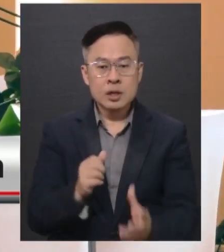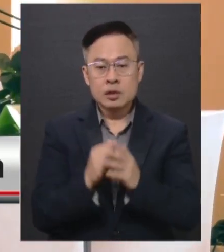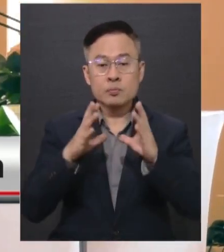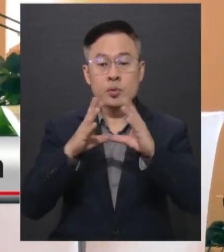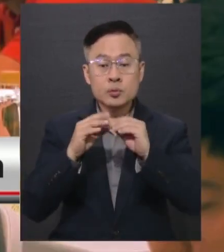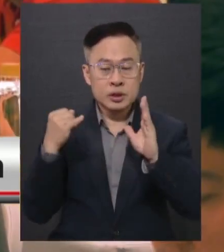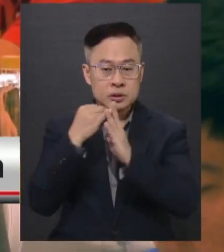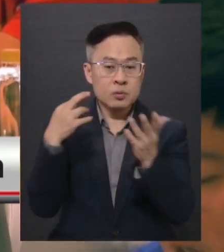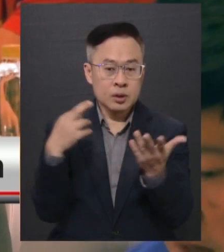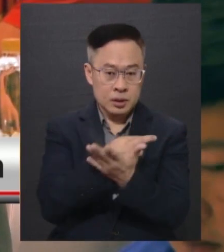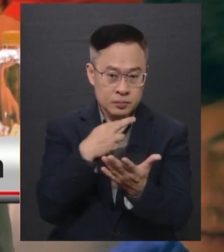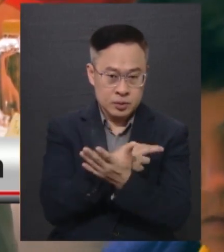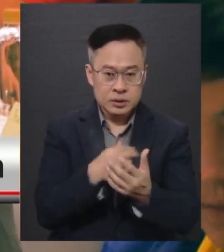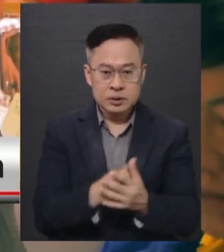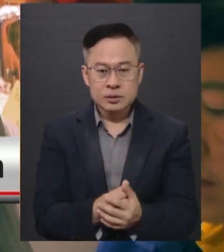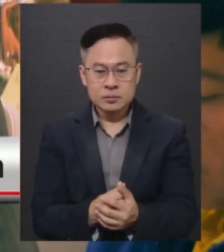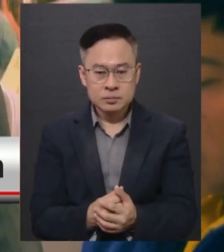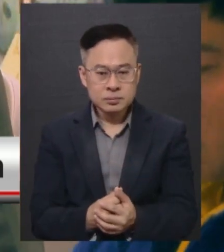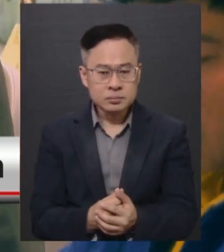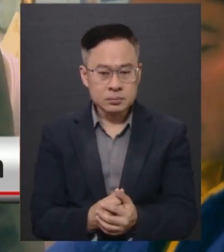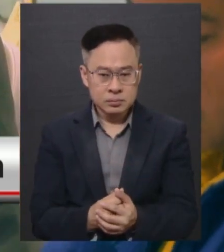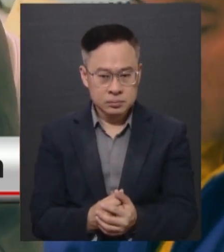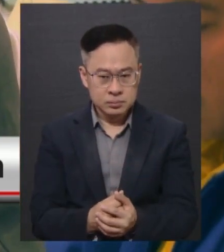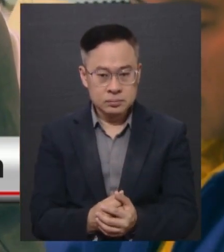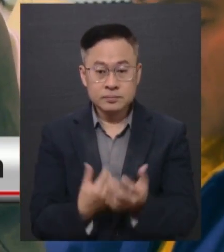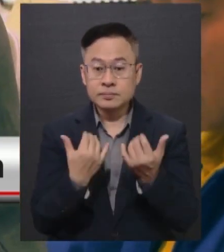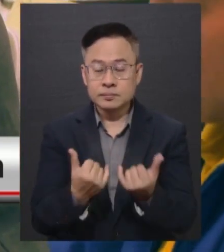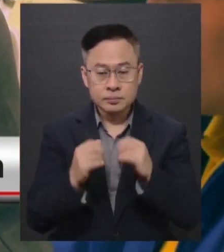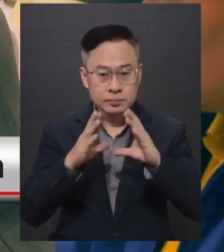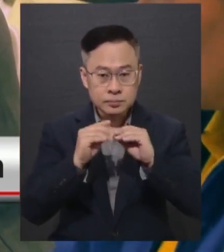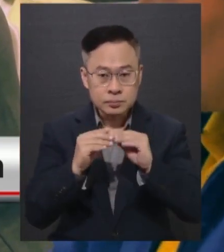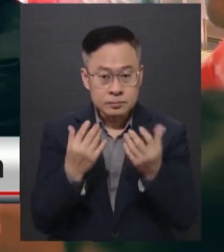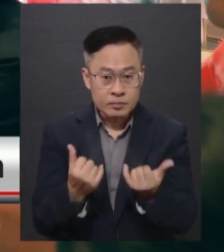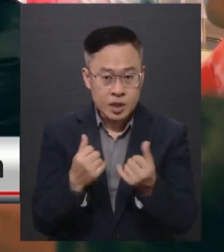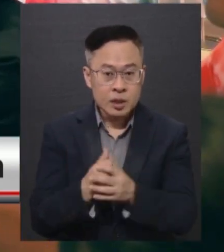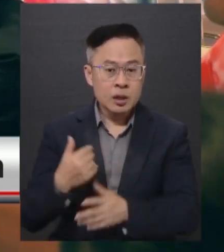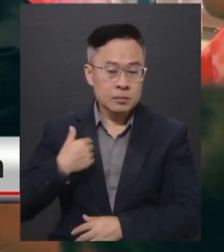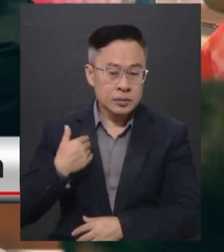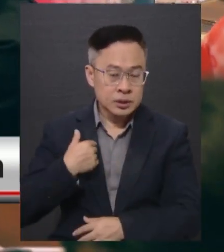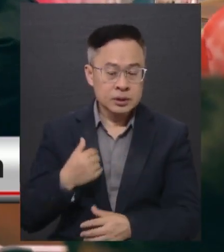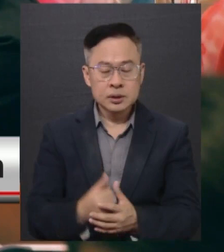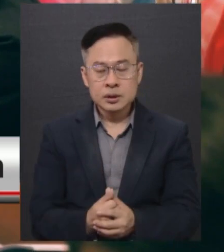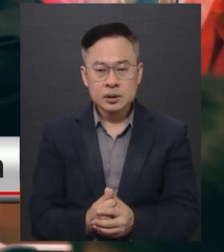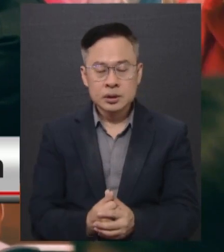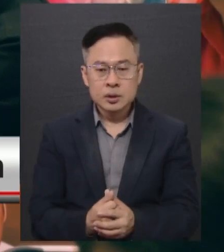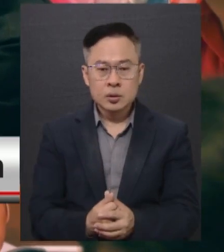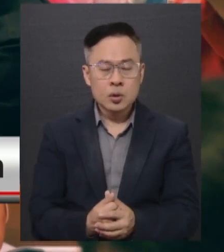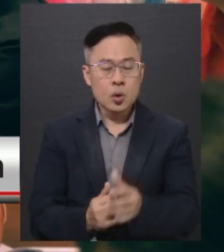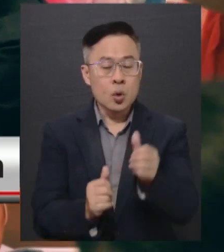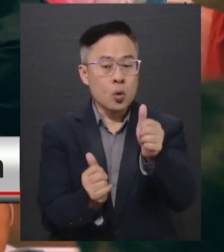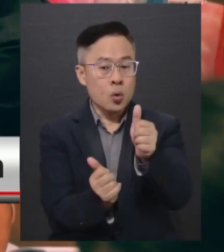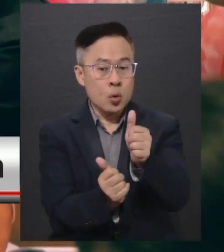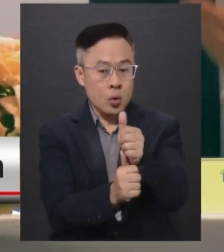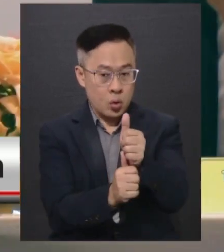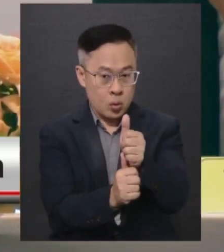งที่39หรือว่าราชบุรีเกมค่ะซึ่งในงานประชุมครั้งนี้ค่ะก็มีนายบริรักษ์จิรวิโรจน์ค่ะอุปนายกสม